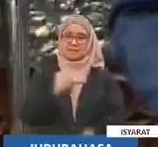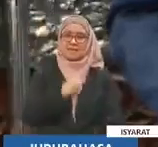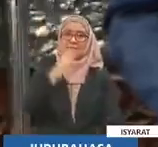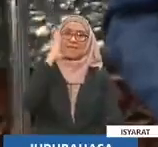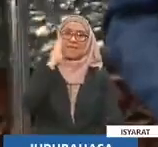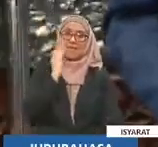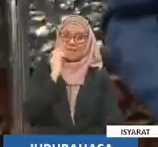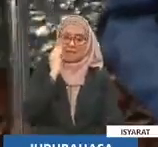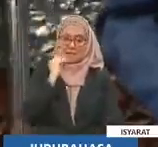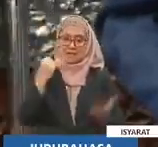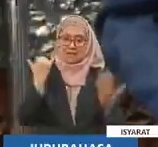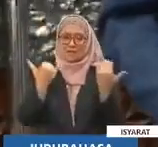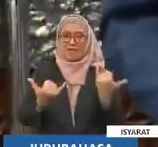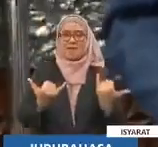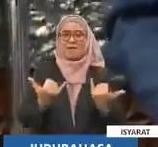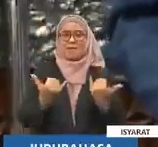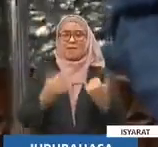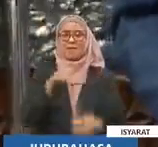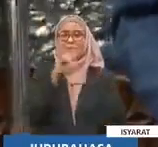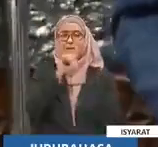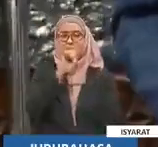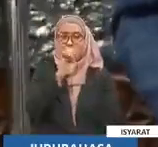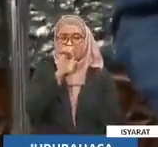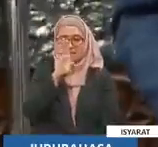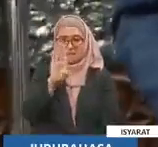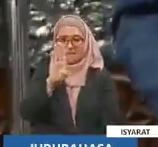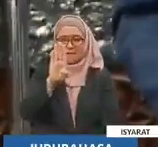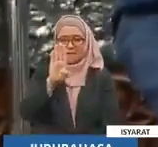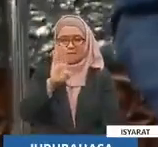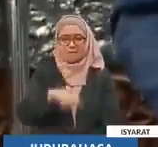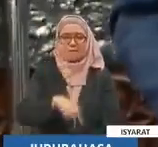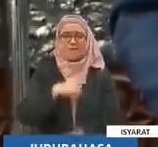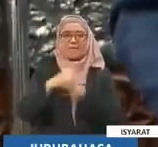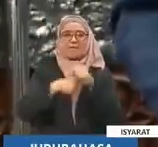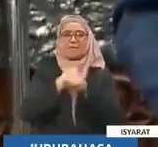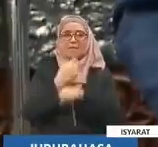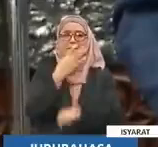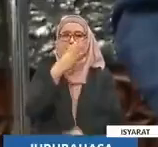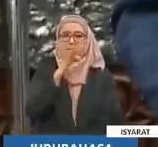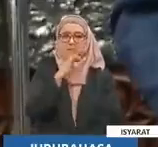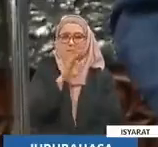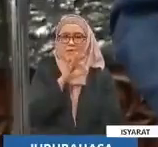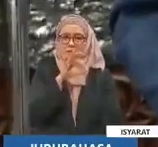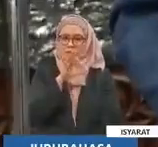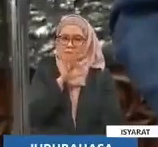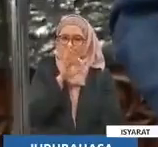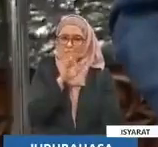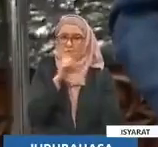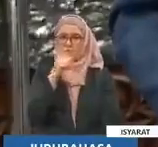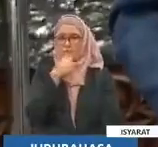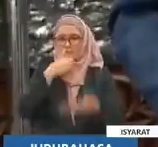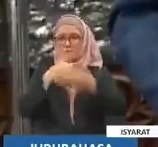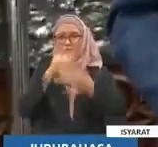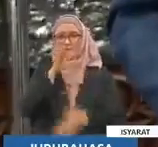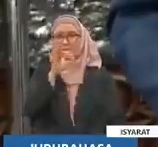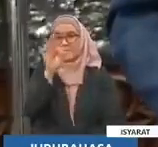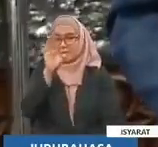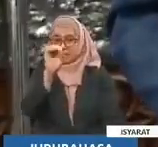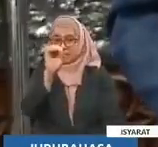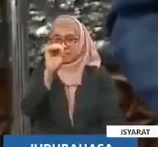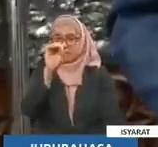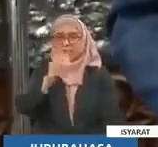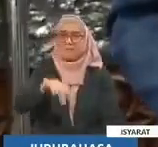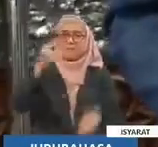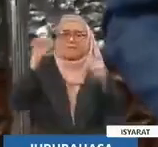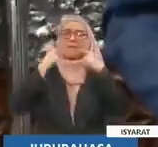ekonomi baru 1971 1990 telah berjaya mengurangkan kadar kemiskinan